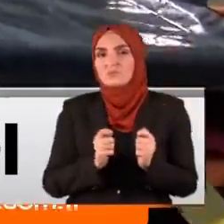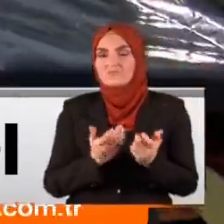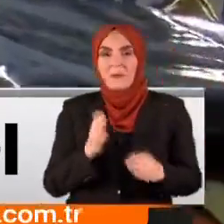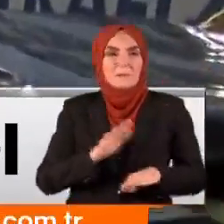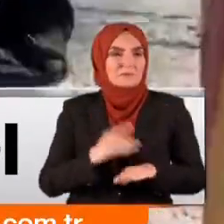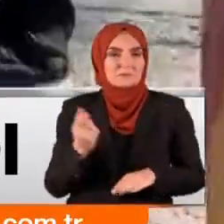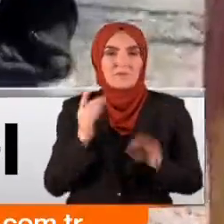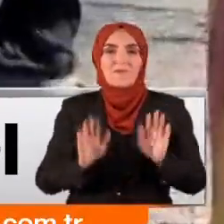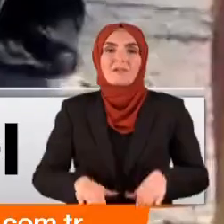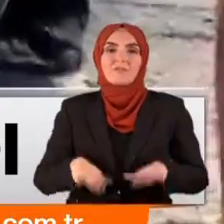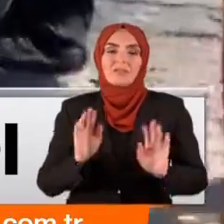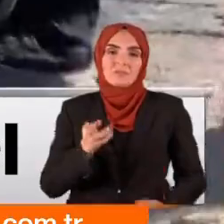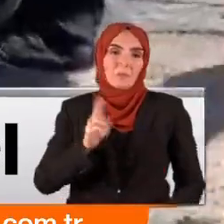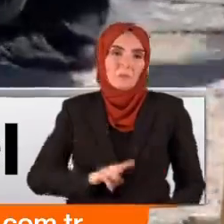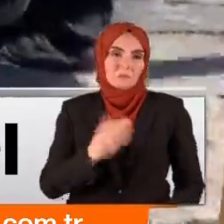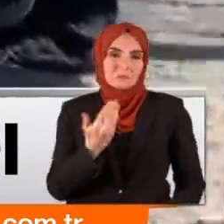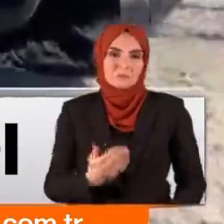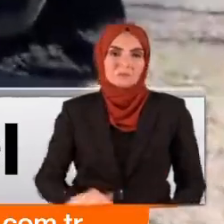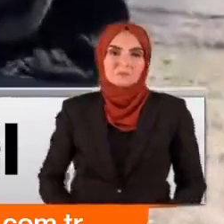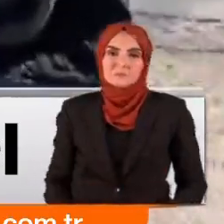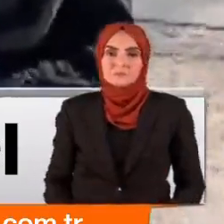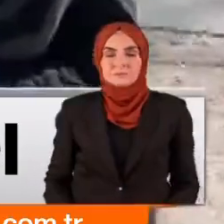şey kalmamıştı.